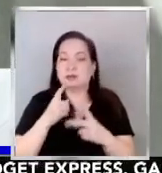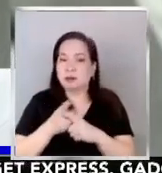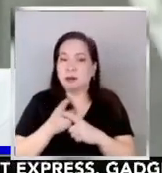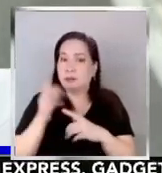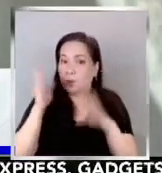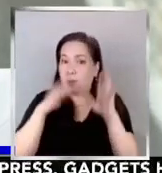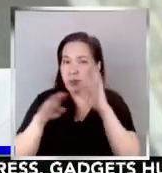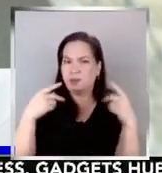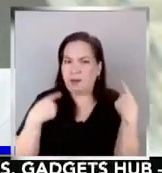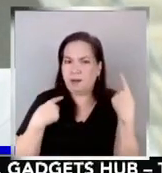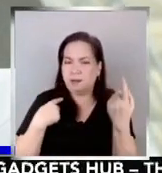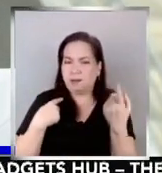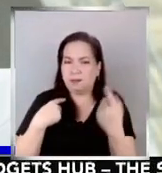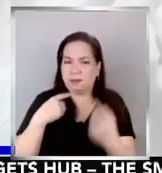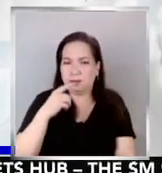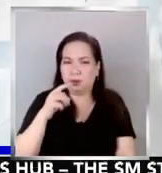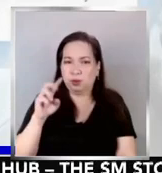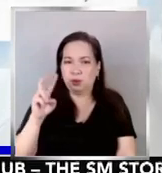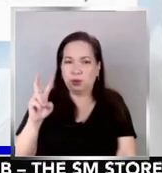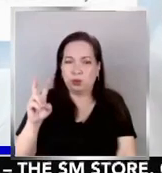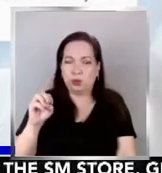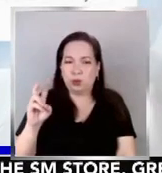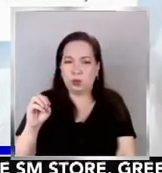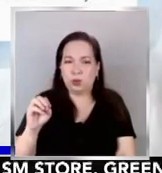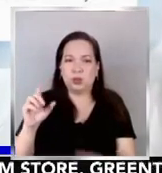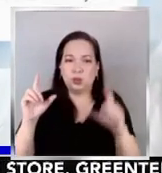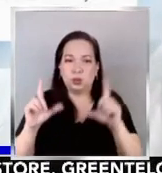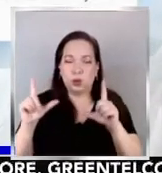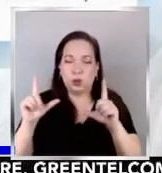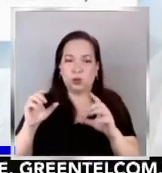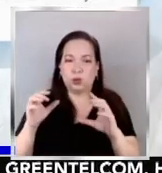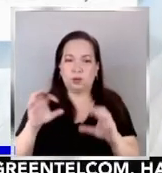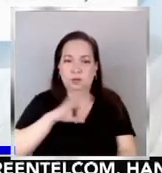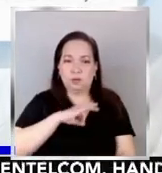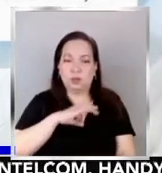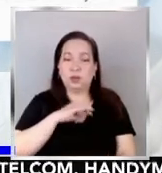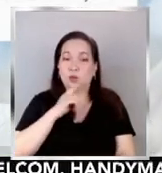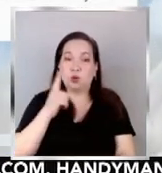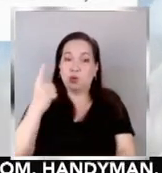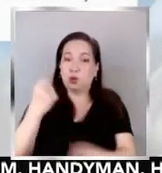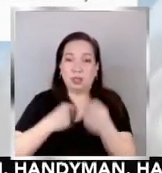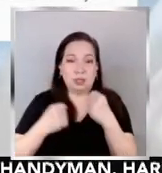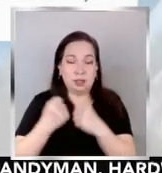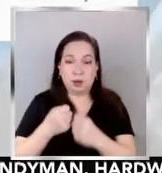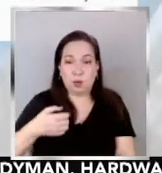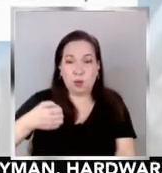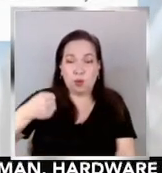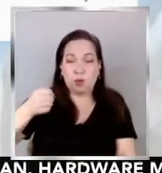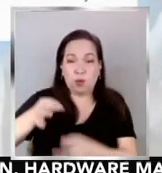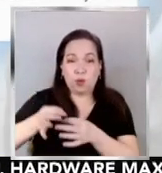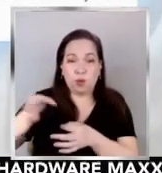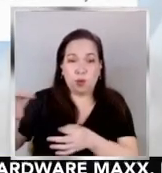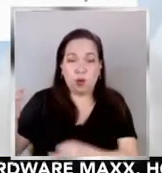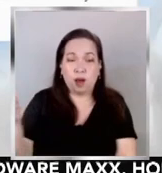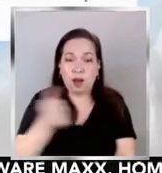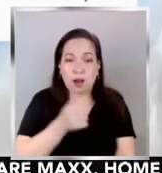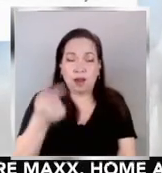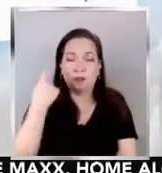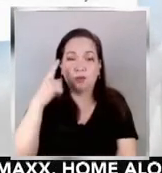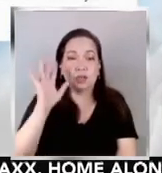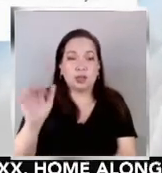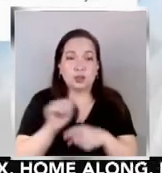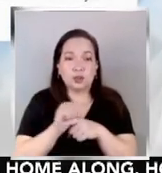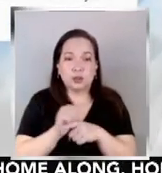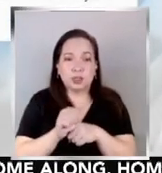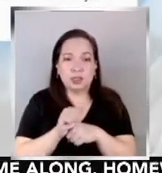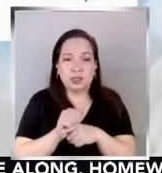ang 2020 Tokyo Olympian. Mag-iisang taon na raw delayed ang allowance mula sa gobyerno para sa kanyang training. Dala nito